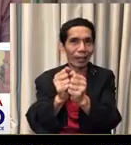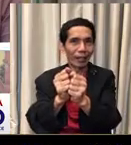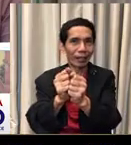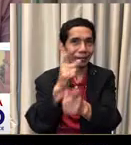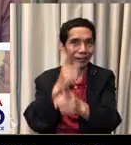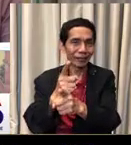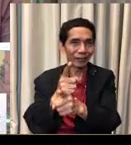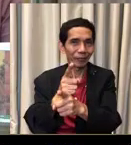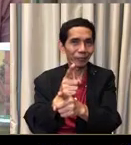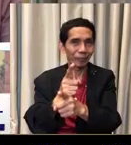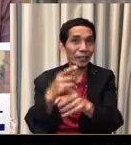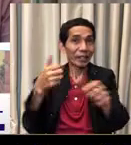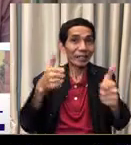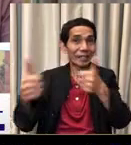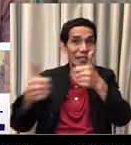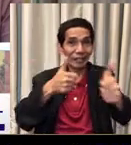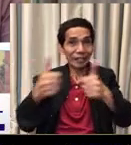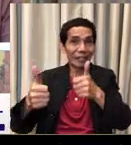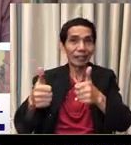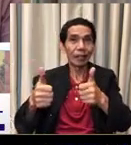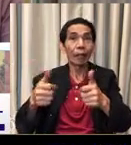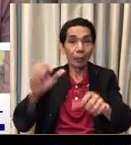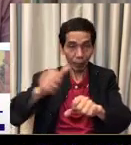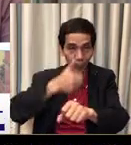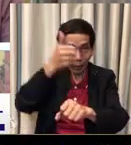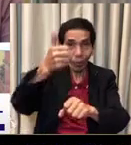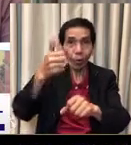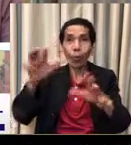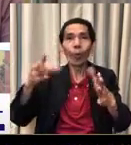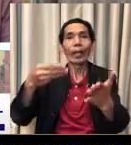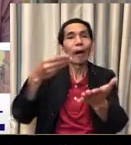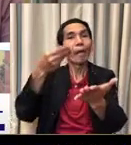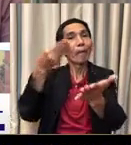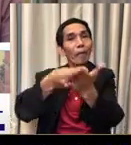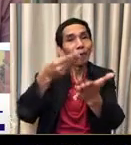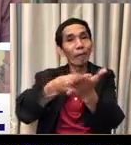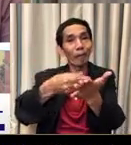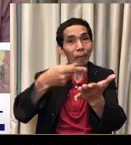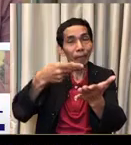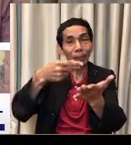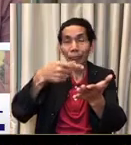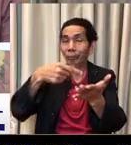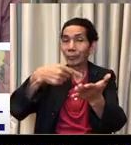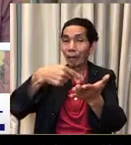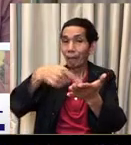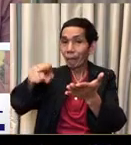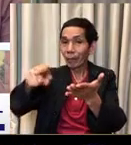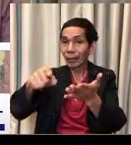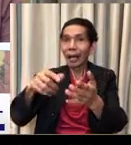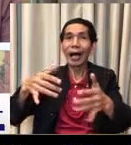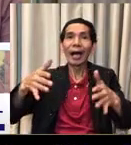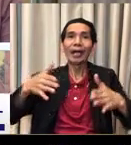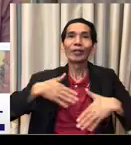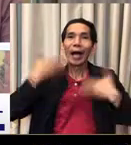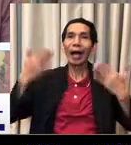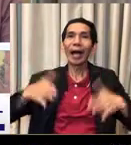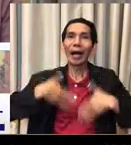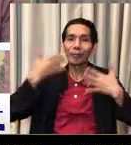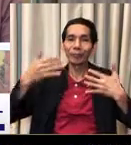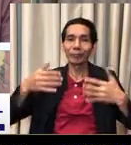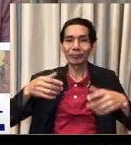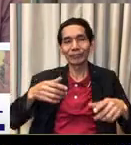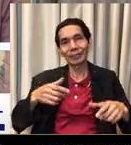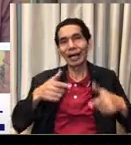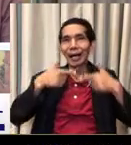Diba? O, may manalo man, pero walang tayaan. Diba? O, katuwaan. O, yun ang tunay